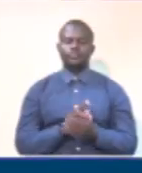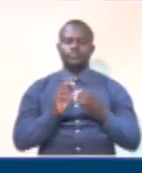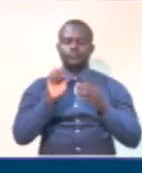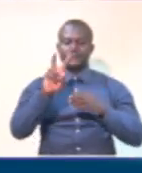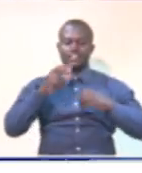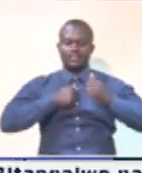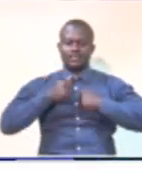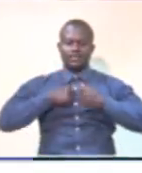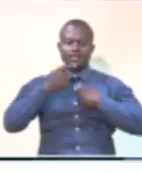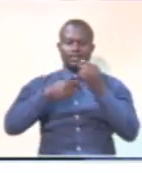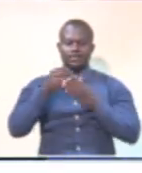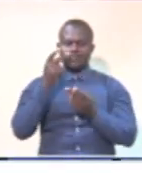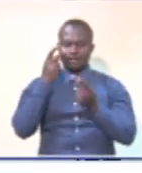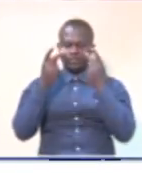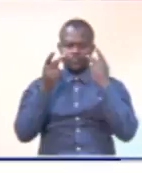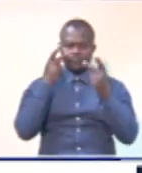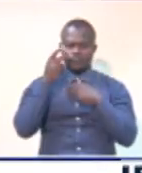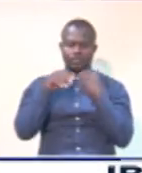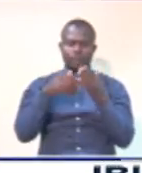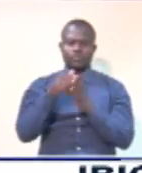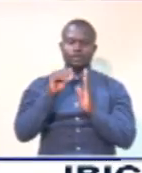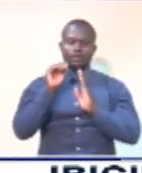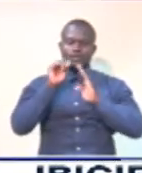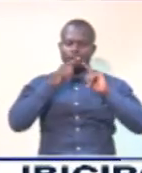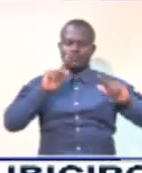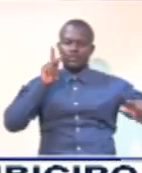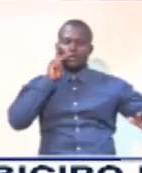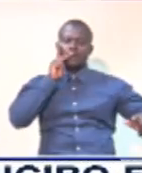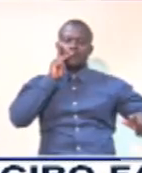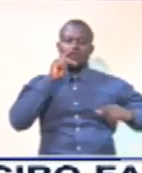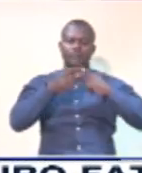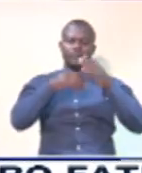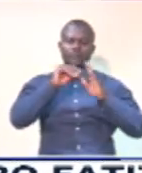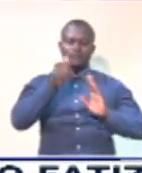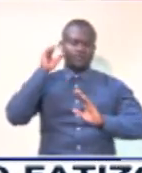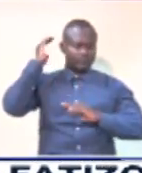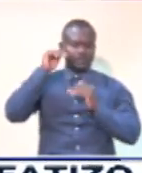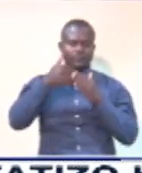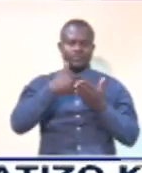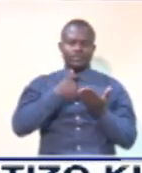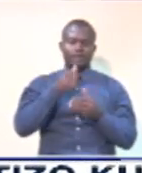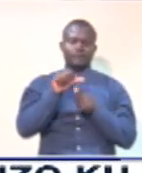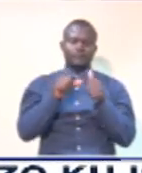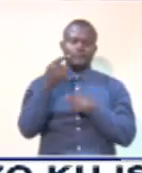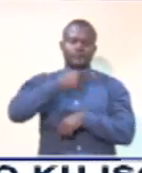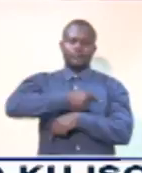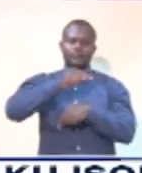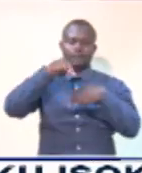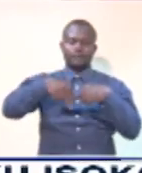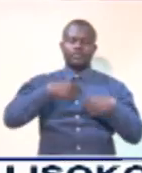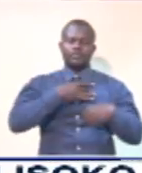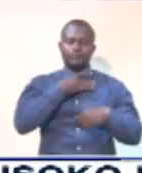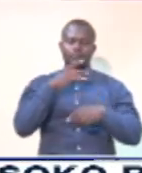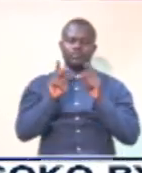Televiziyo Rwanda mukomeje gukurikira aya makuru mu rurimi rw'Ikinyarwanda. Dukomeza n'andi makuru tukibafitiye mu makuru yacu y'uyu munsi.